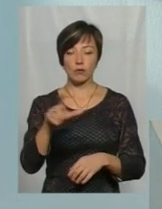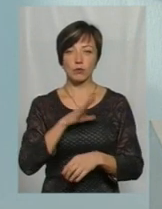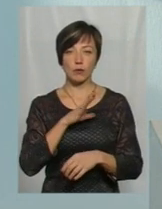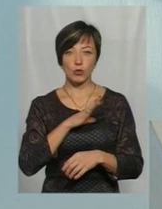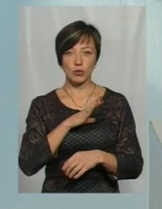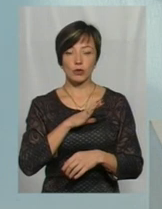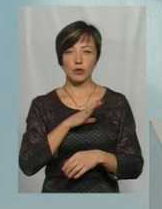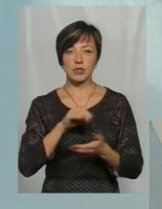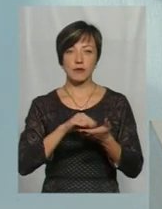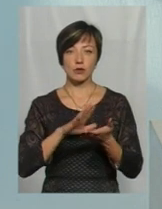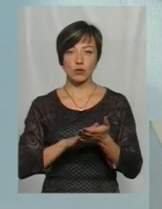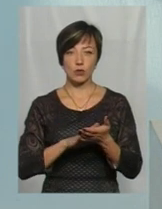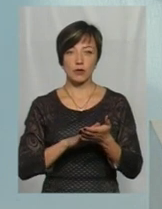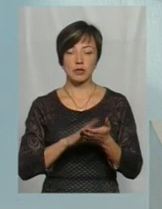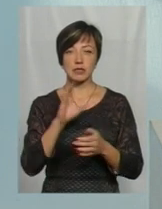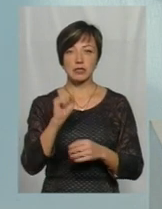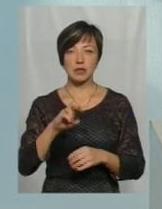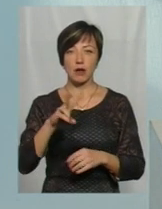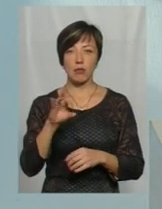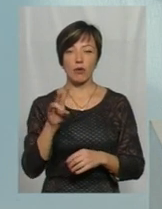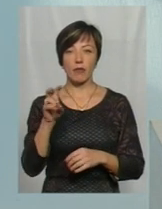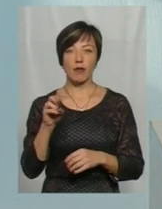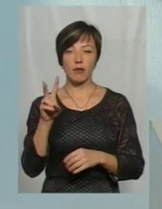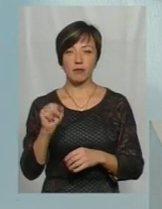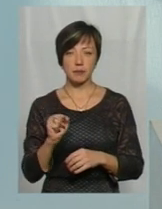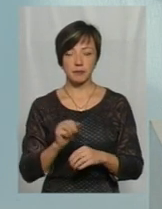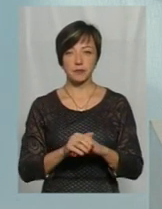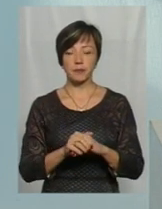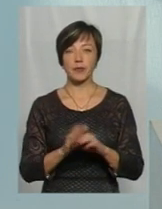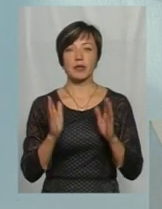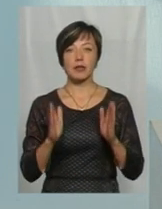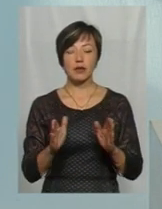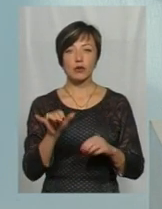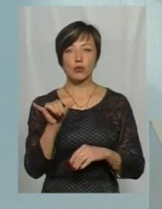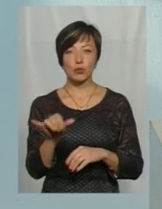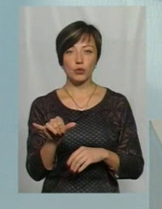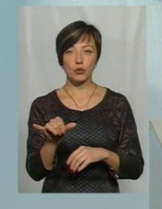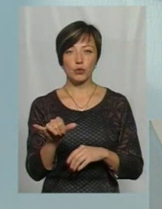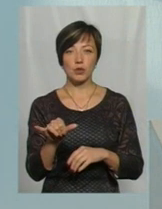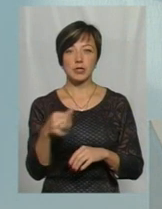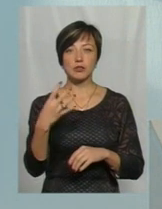був підтверджений сальмонельоз лабораторно. Тільки у